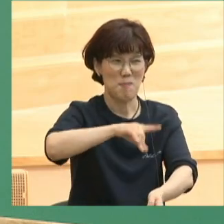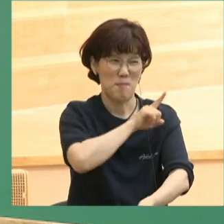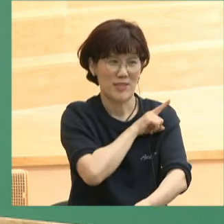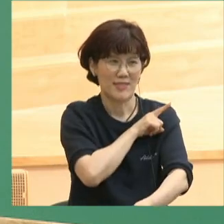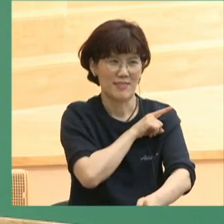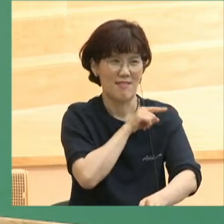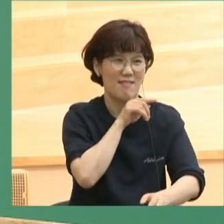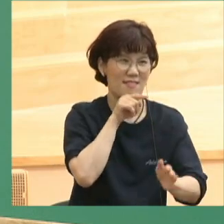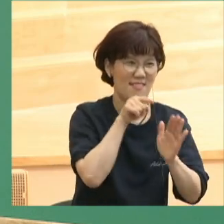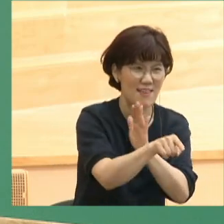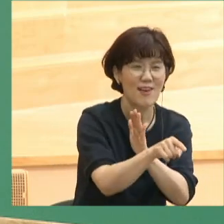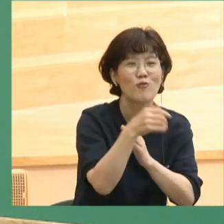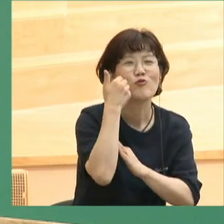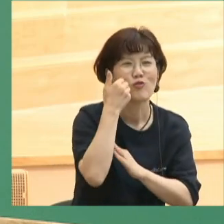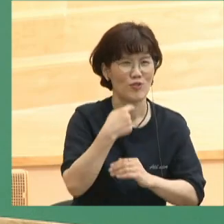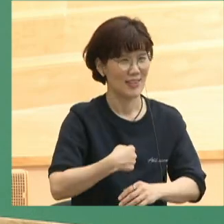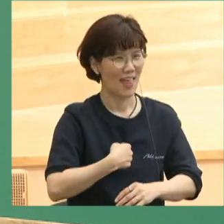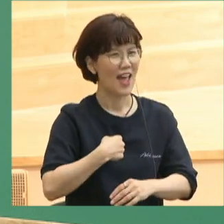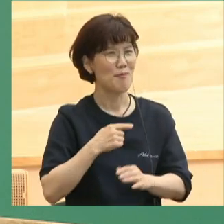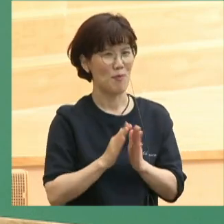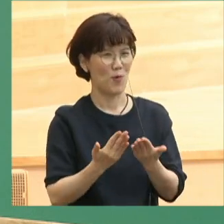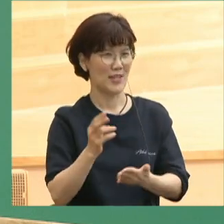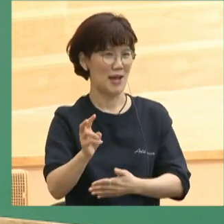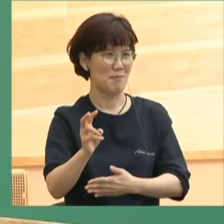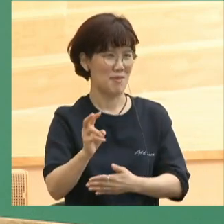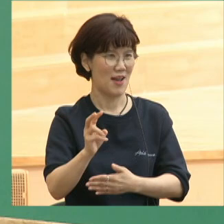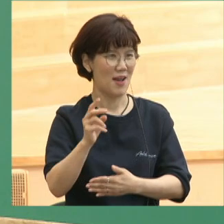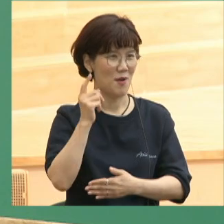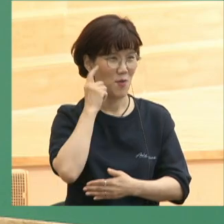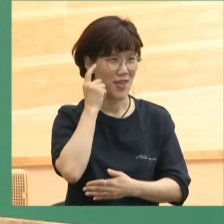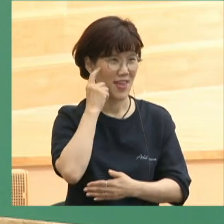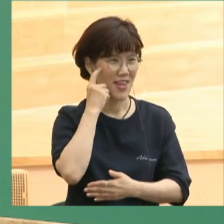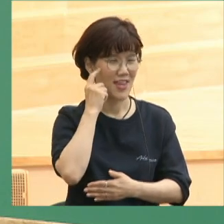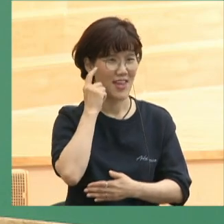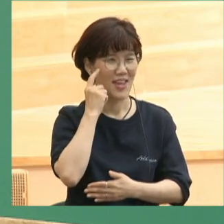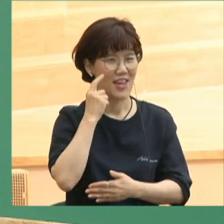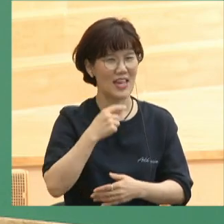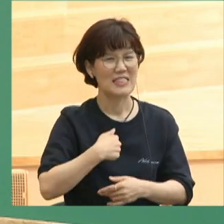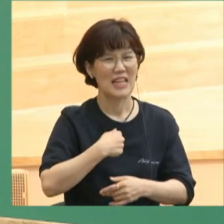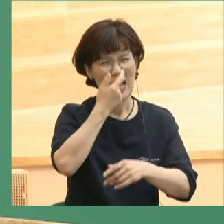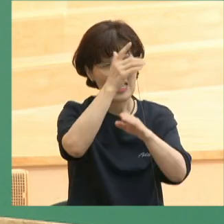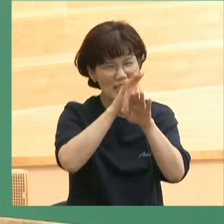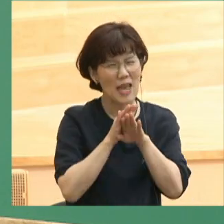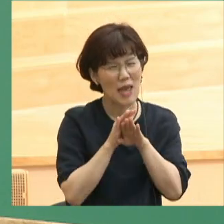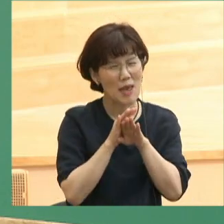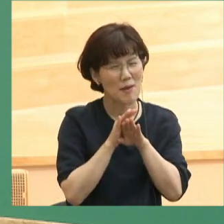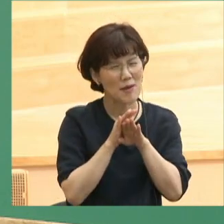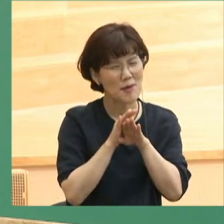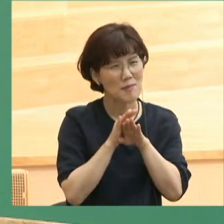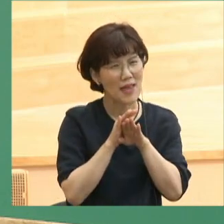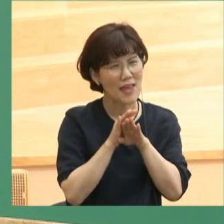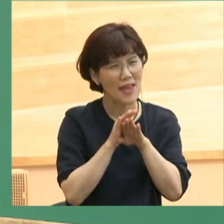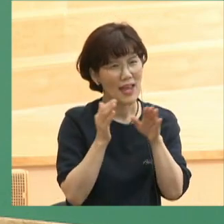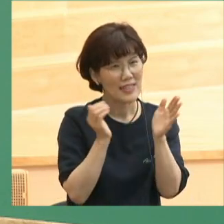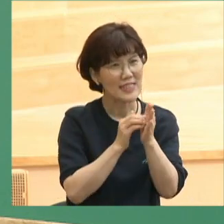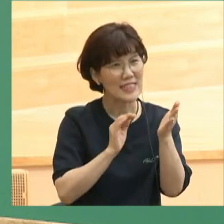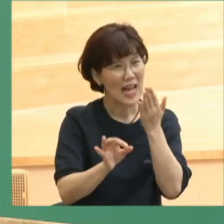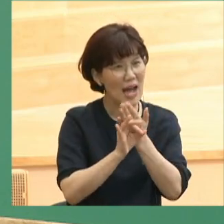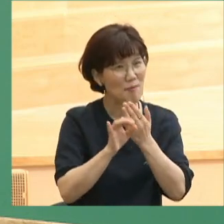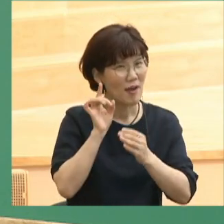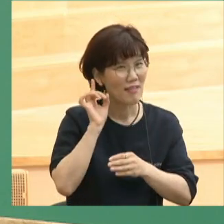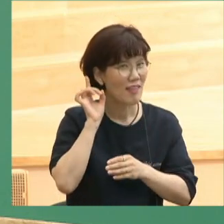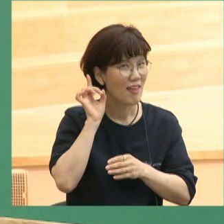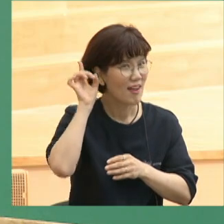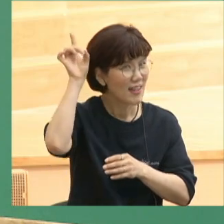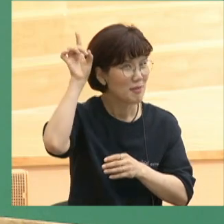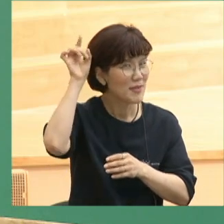뭐 그럴 가능성이 아주 농후하죠. 물론 예배 인도를 마치고 제가 혈압이 떨어져야 돼. 지금 요 정도